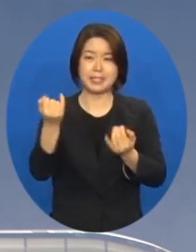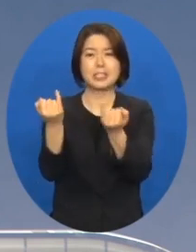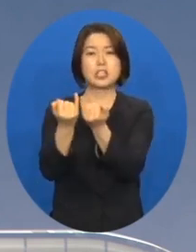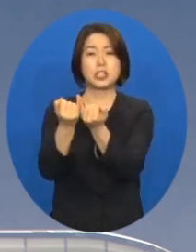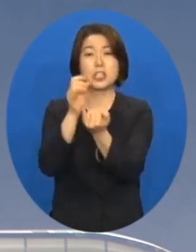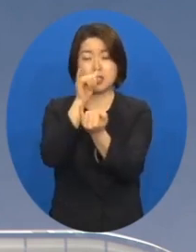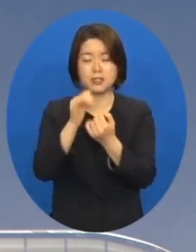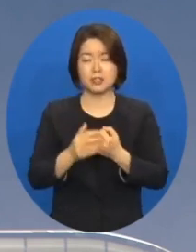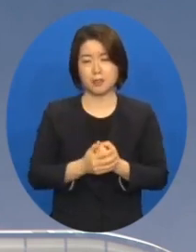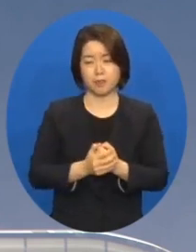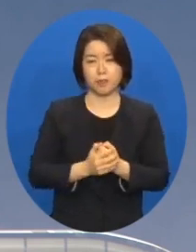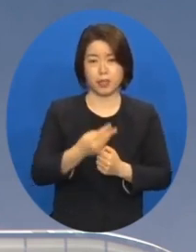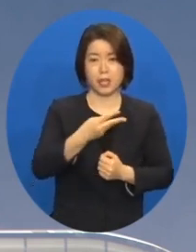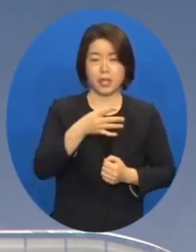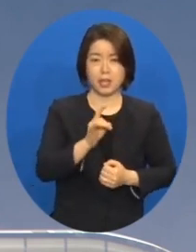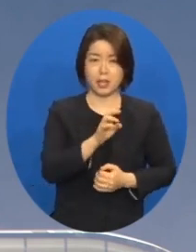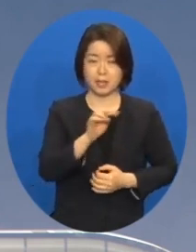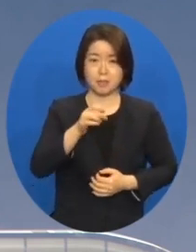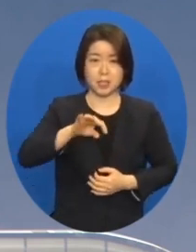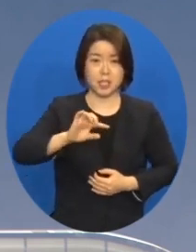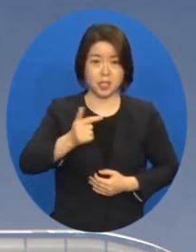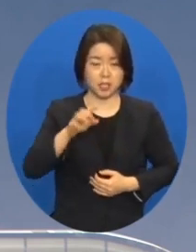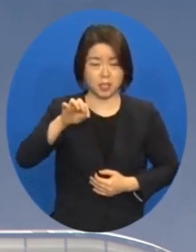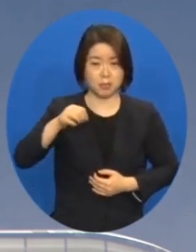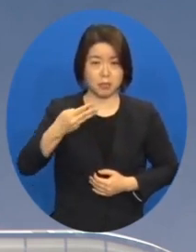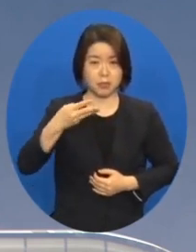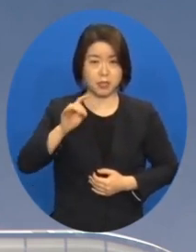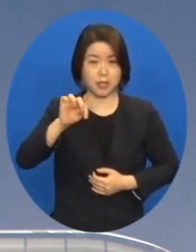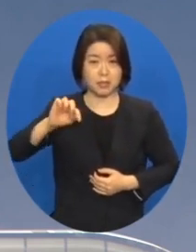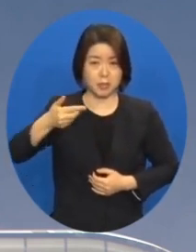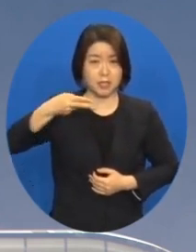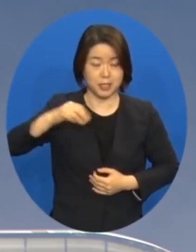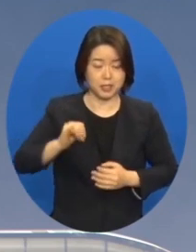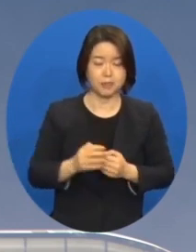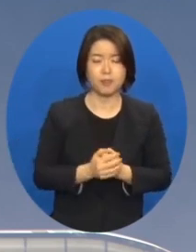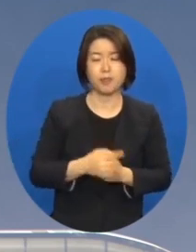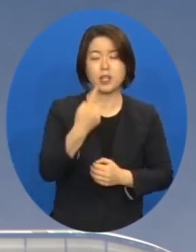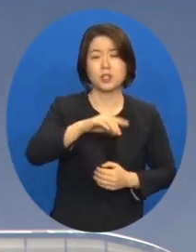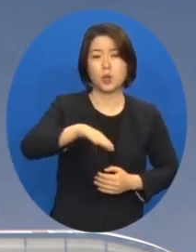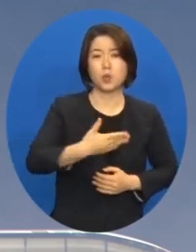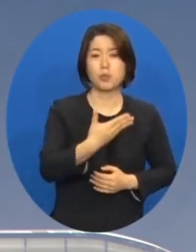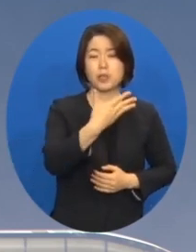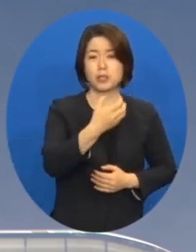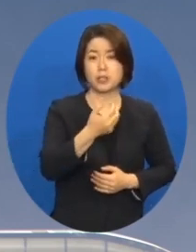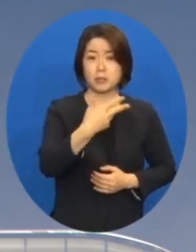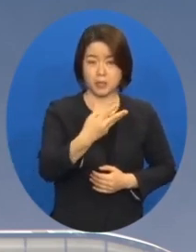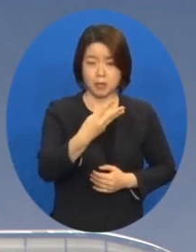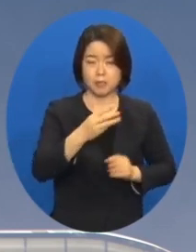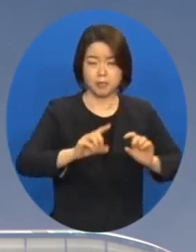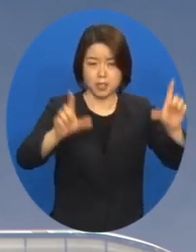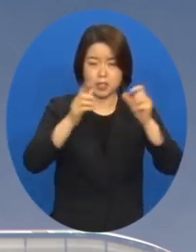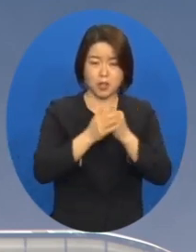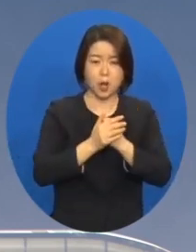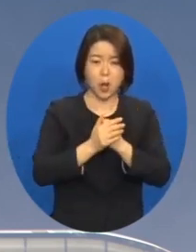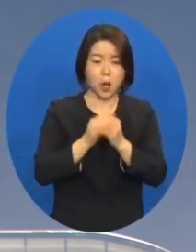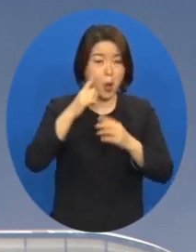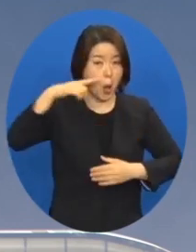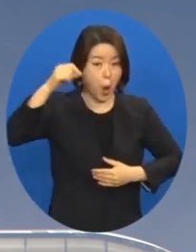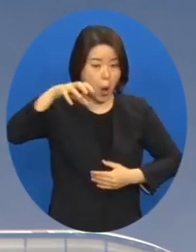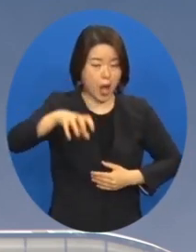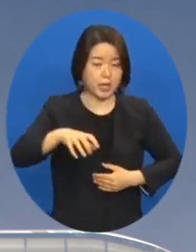메리안 프레민저라고 하는 여인입니다. 그분은 1913년 헝가리 에서 귀족의 딸로